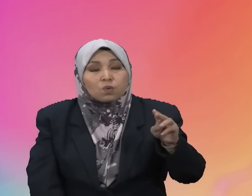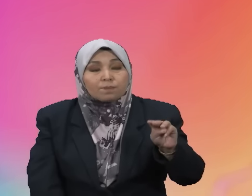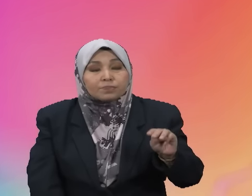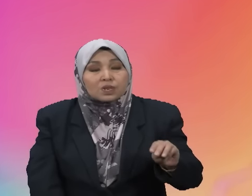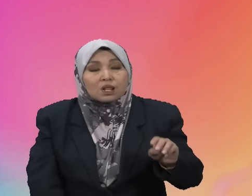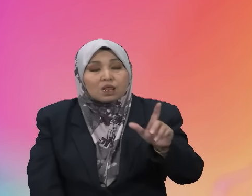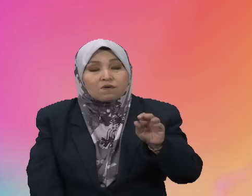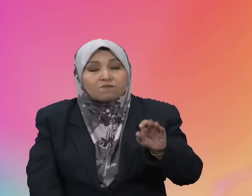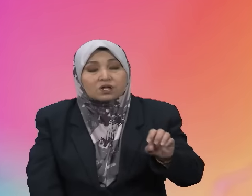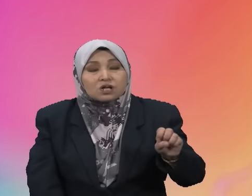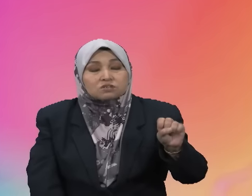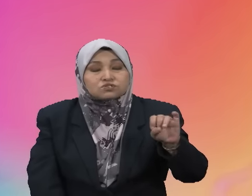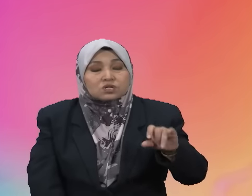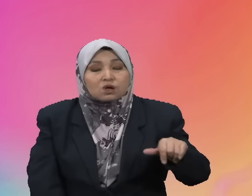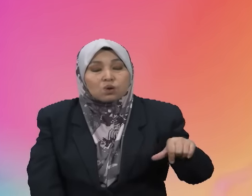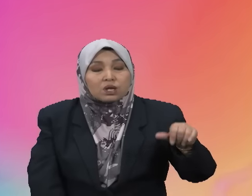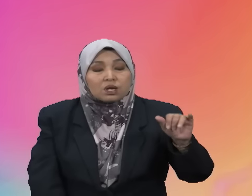aktharuhum